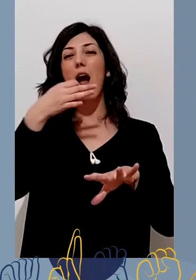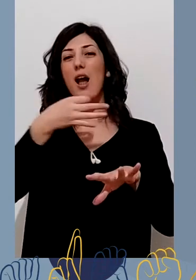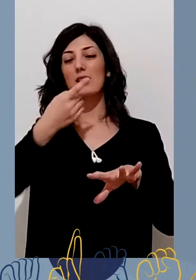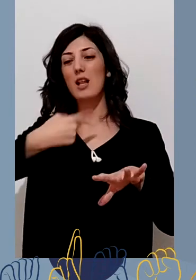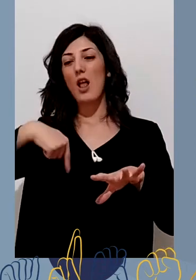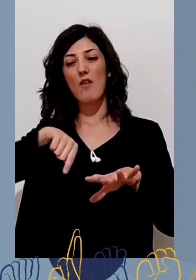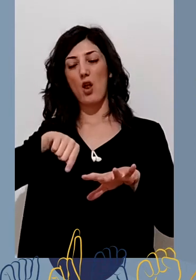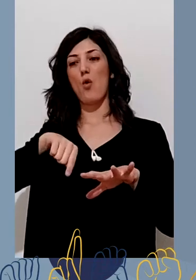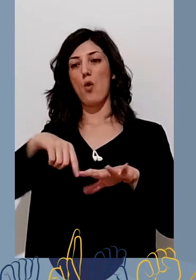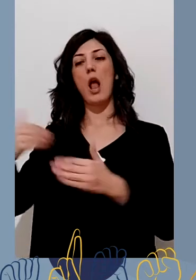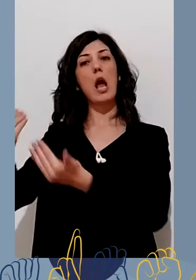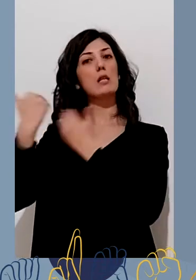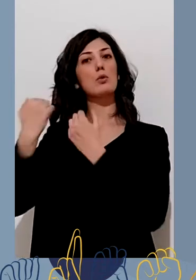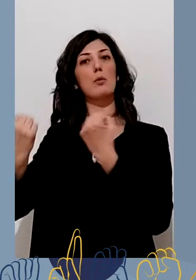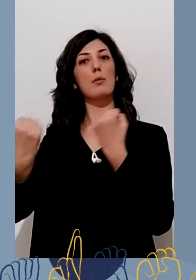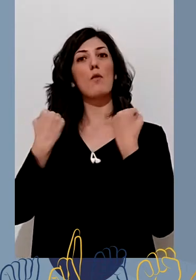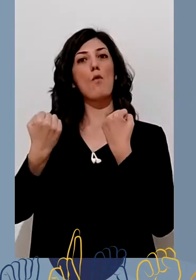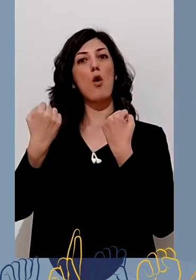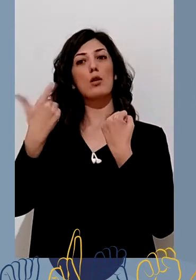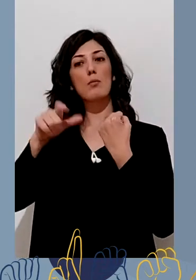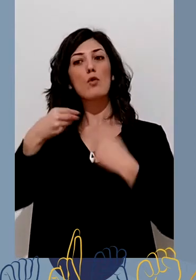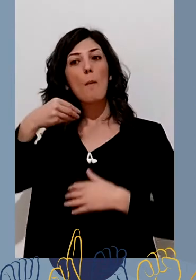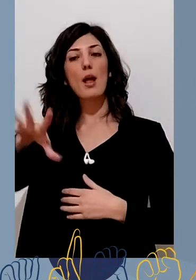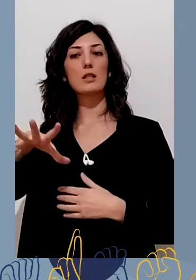messaggio quanto più fedele possibile.